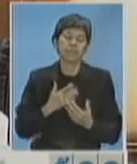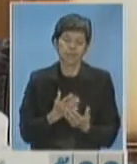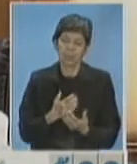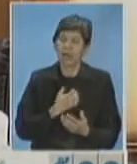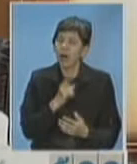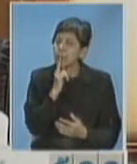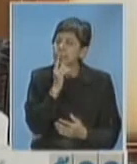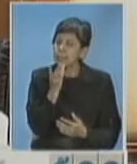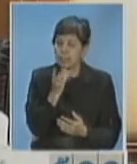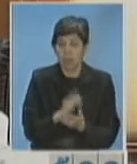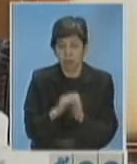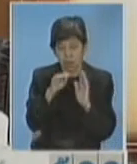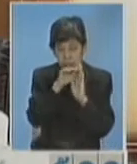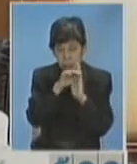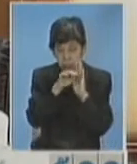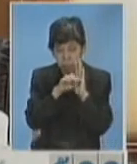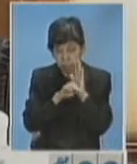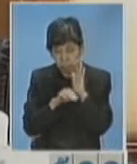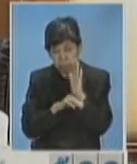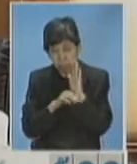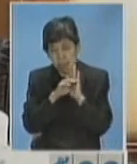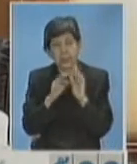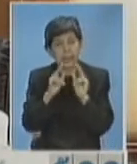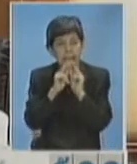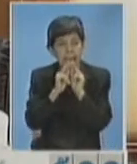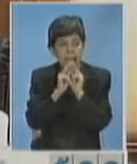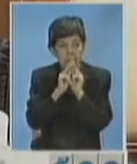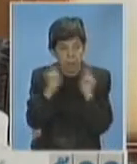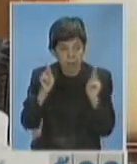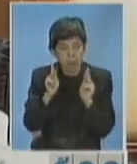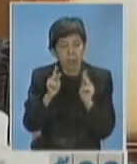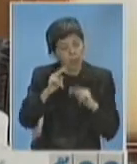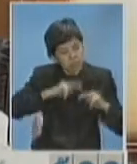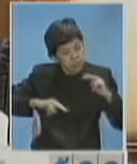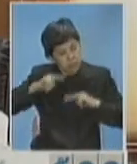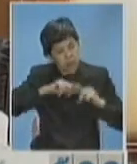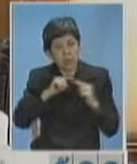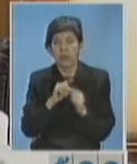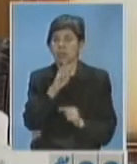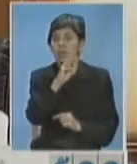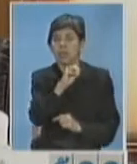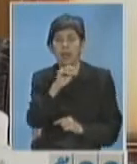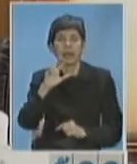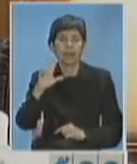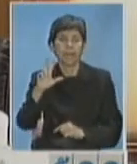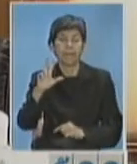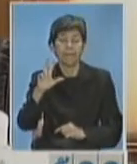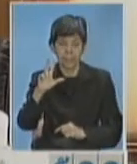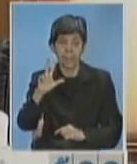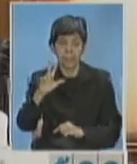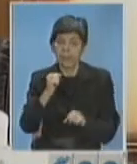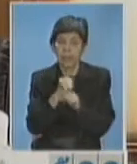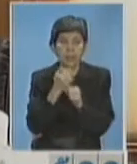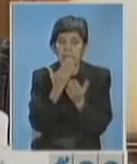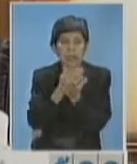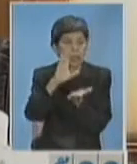จากว่ารายละเอียดอื่นๆนั่นกรรมธิการได้พิจารณาตอนนี้ก็คือมาตรา3นะครับซึ่งเป็นยอดรวมของท่าน